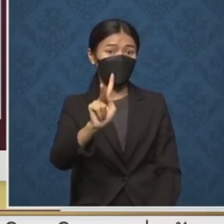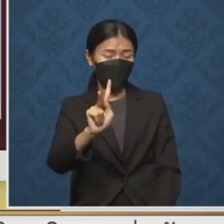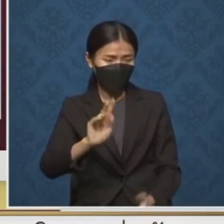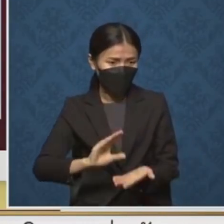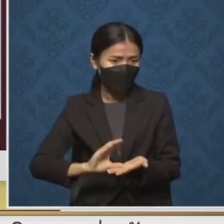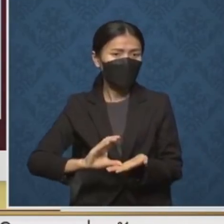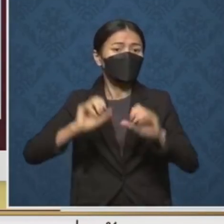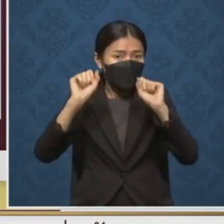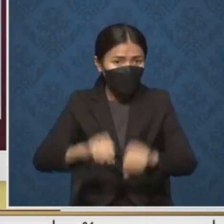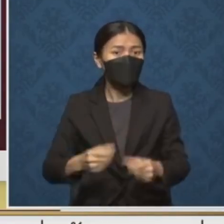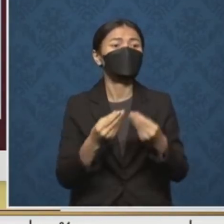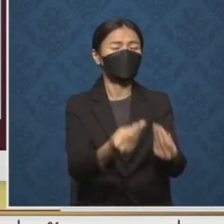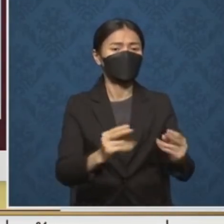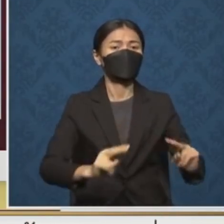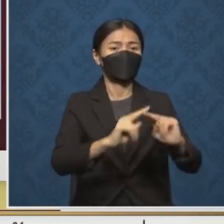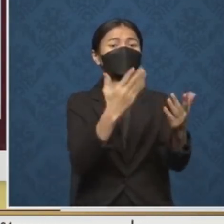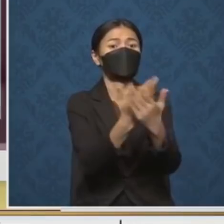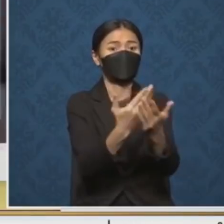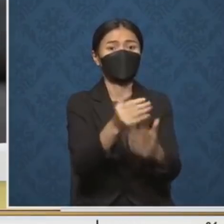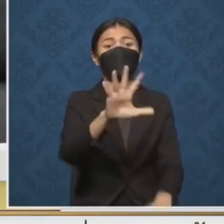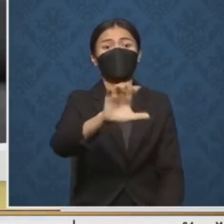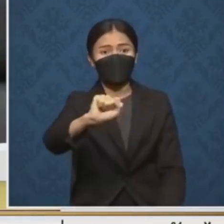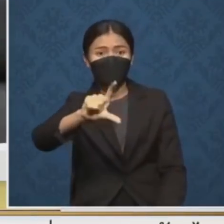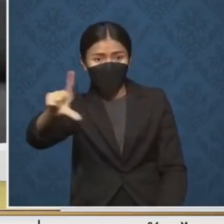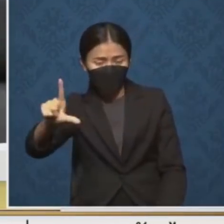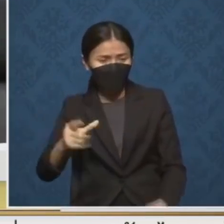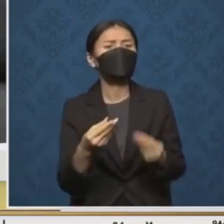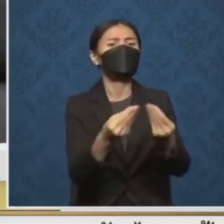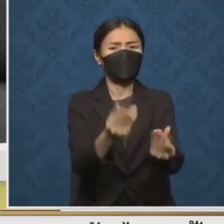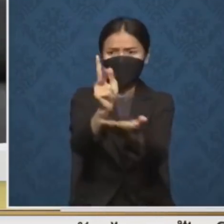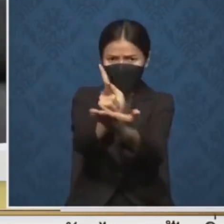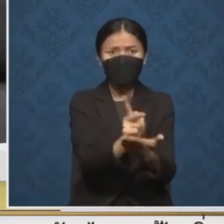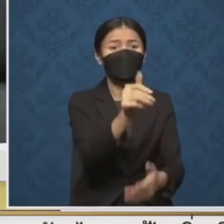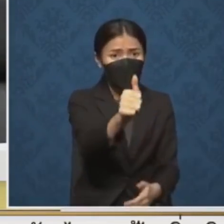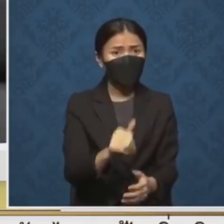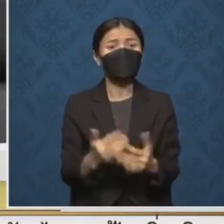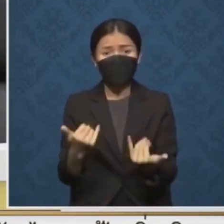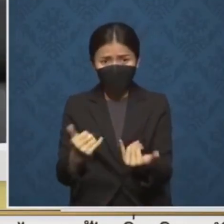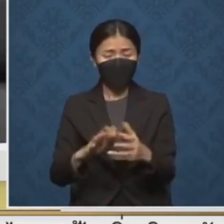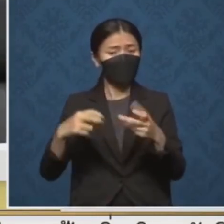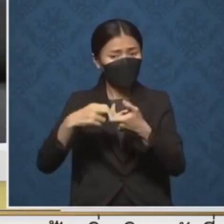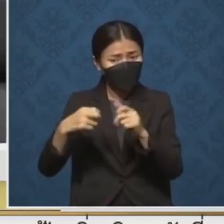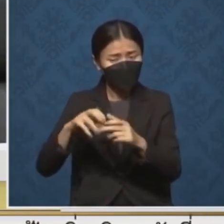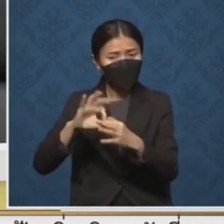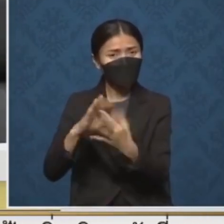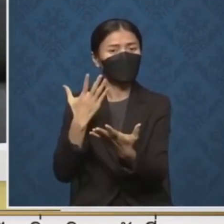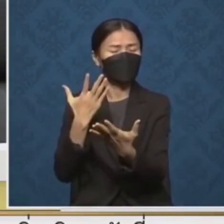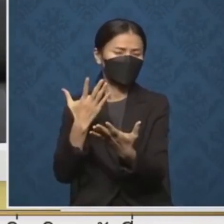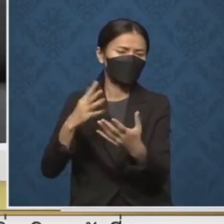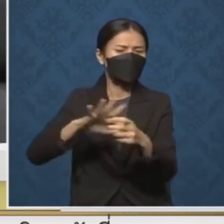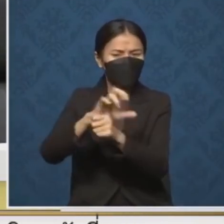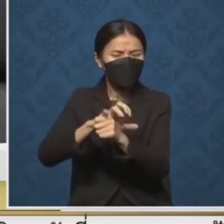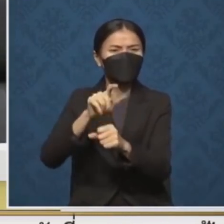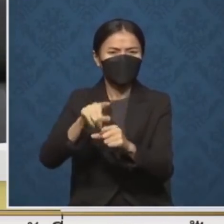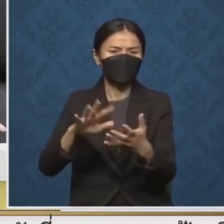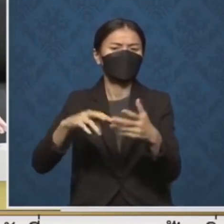าทดังนั้นประเด็นเรื่องของงบประมาณไม่เพียงพอในการแก้ไขปัญหาโควิดคงไม่ใช่ปัญหาสำคัญปัญห